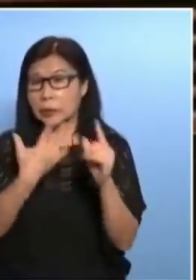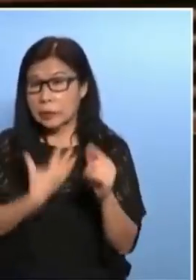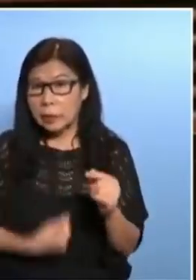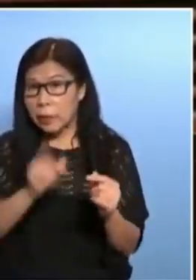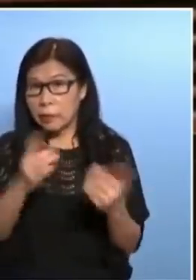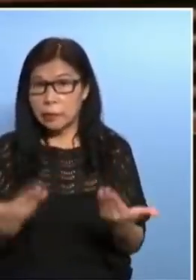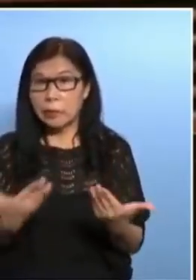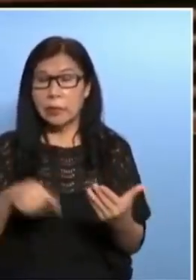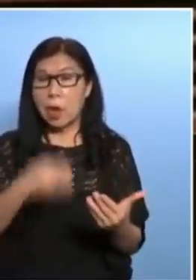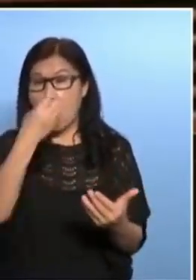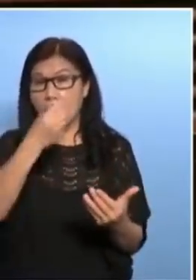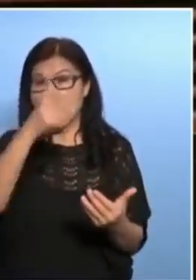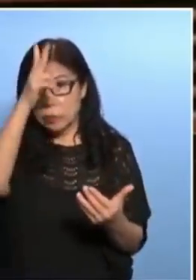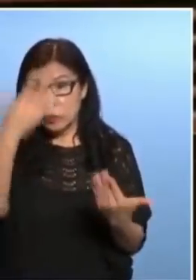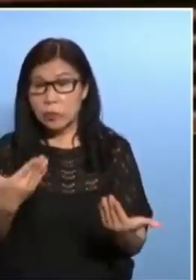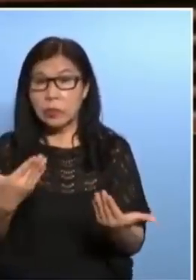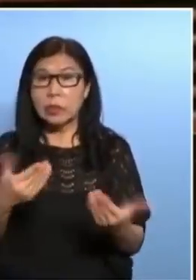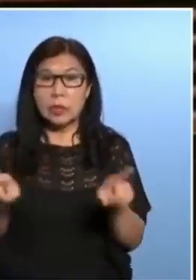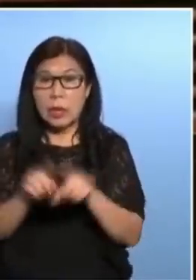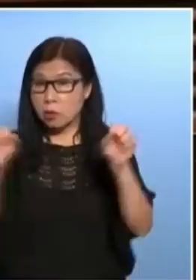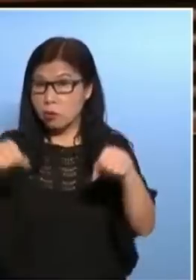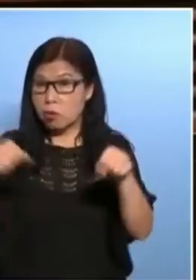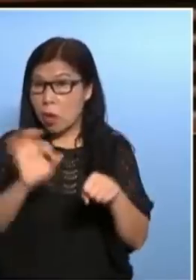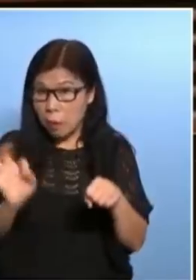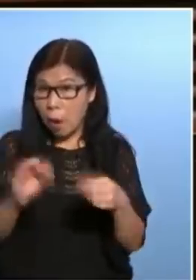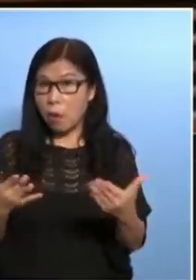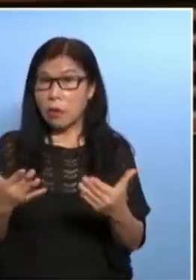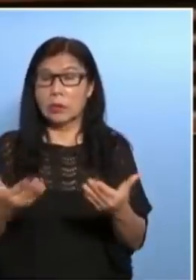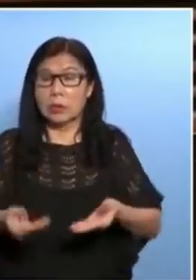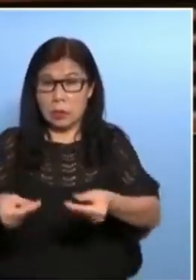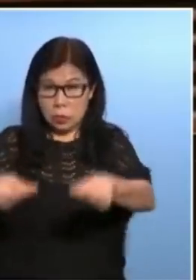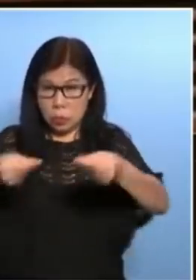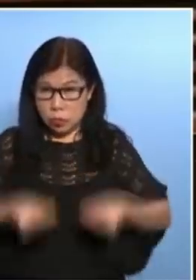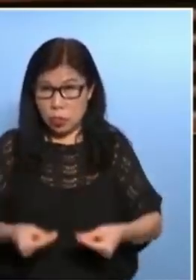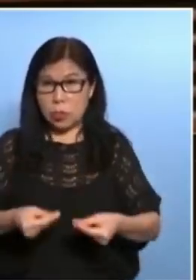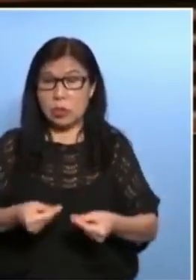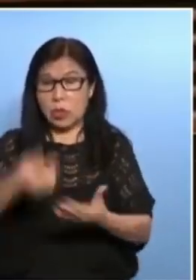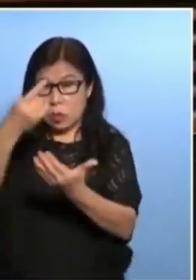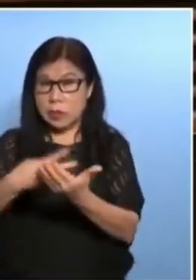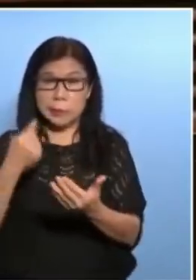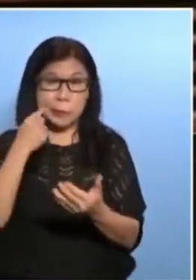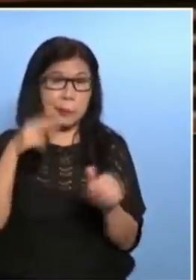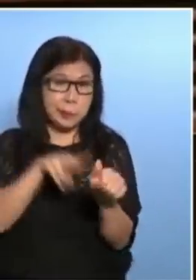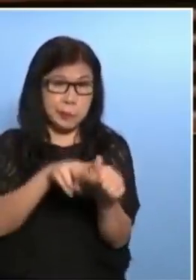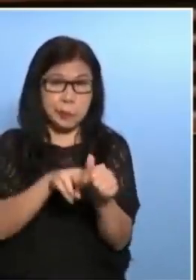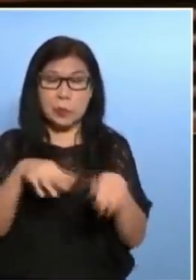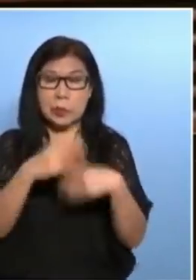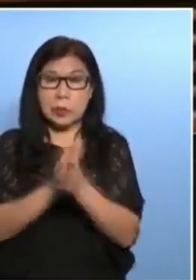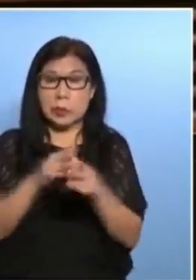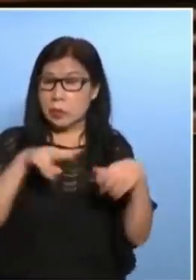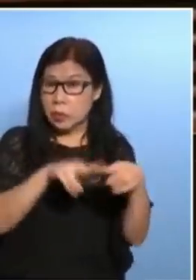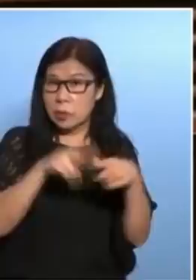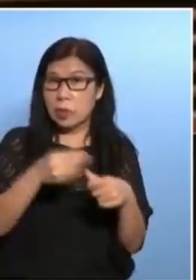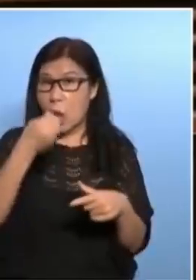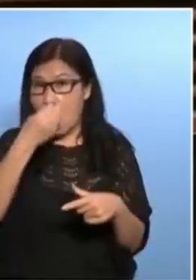或者其實並不是特區政府在沒有共識的情況底下將議案強行推出，反而是特區政府